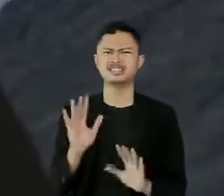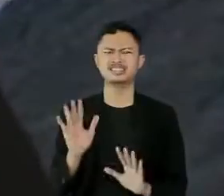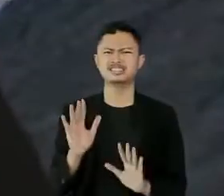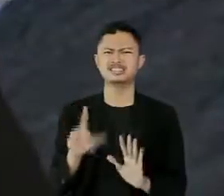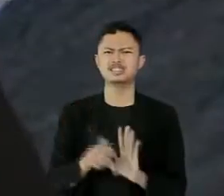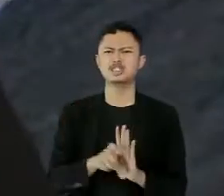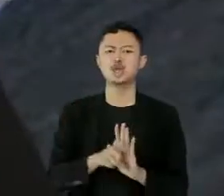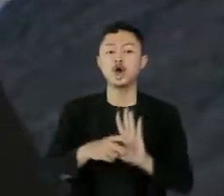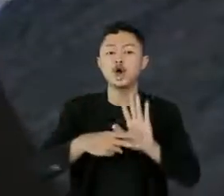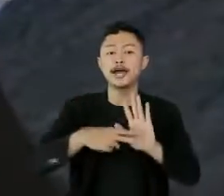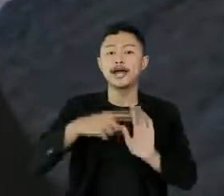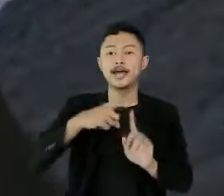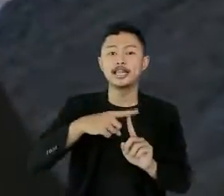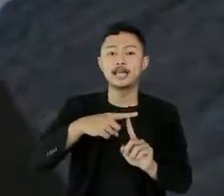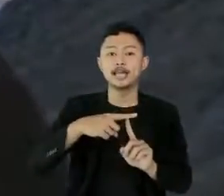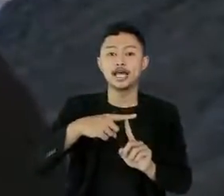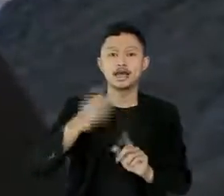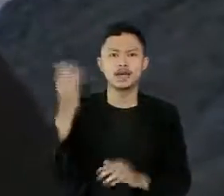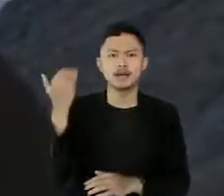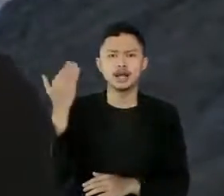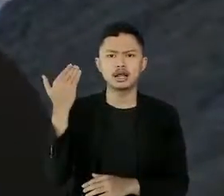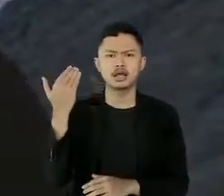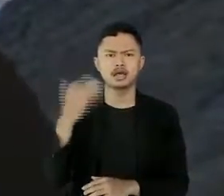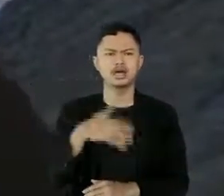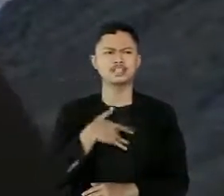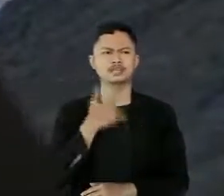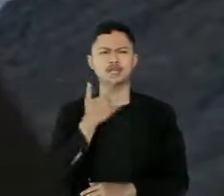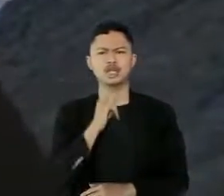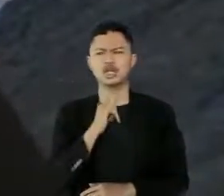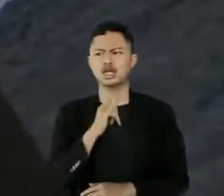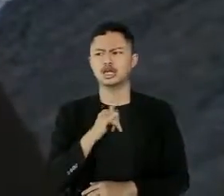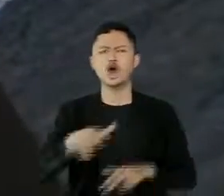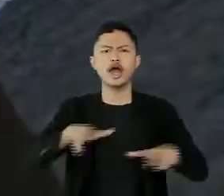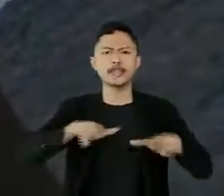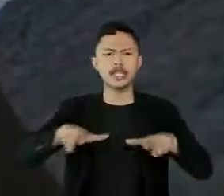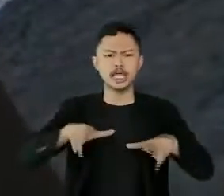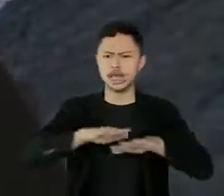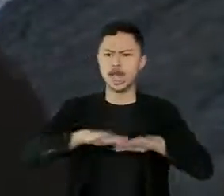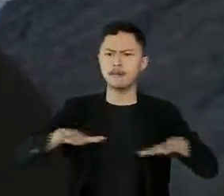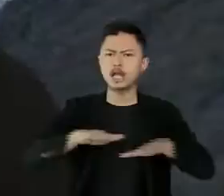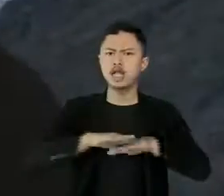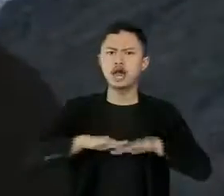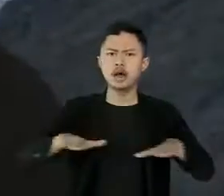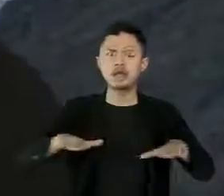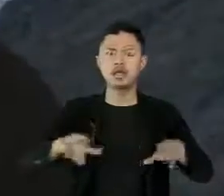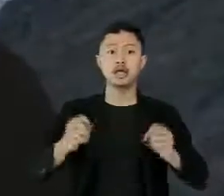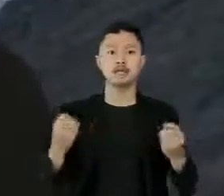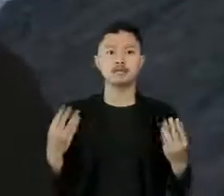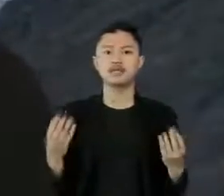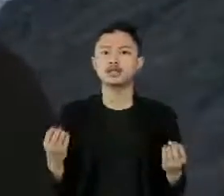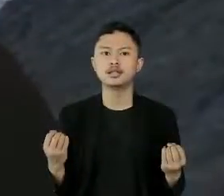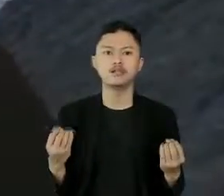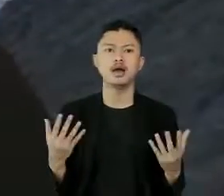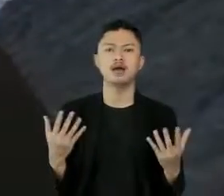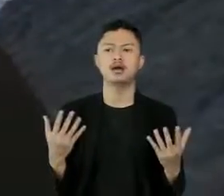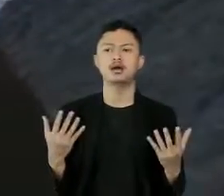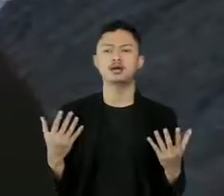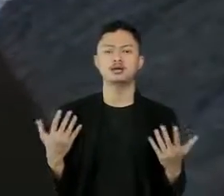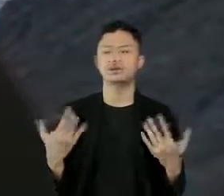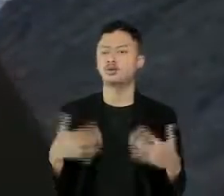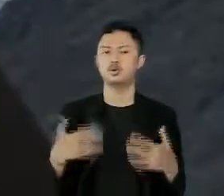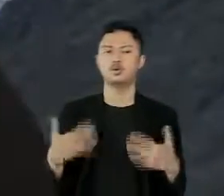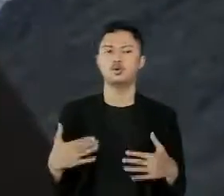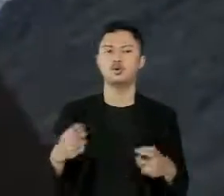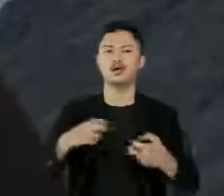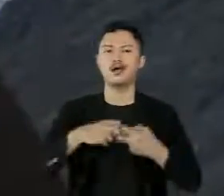kayak di NTT, NTT merasa memang ternyata di sana banyak yang sumbang malahan. Karena banyaknya orang yang datang, yang ada salah satu, ini Nuan Sewu,